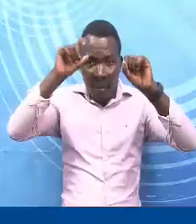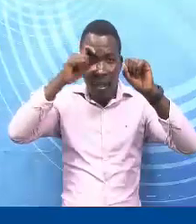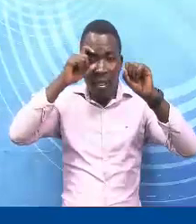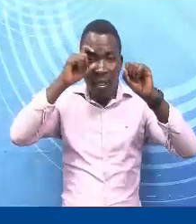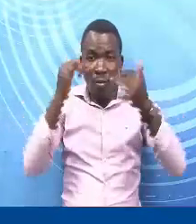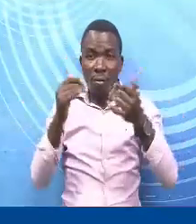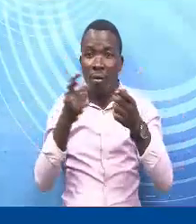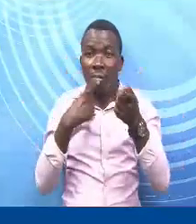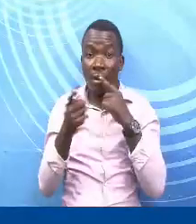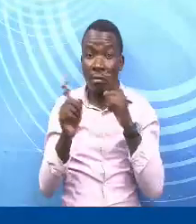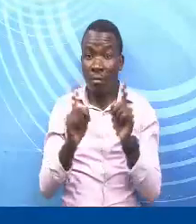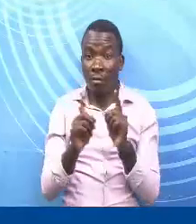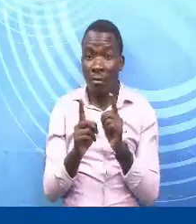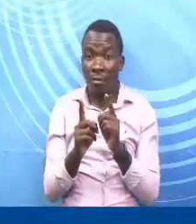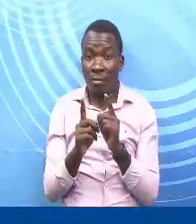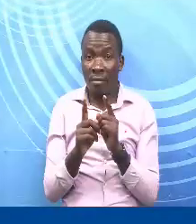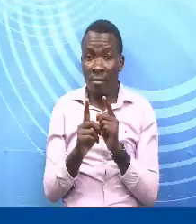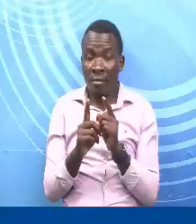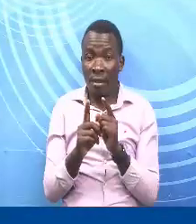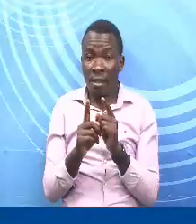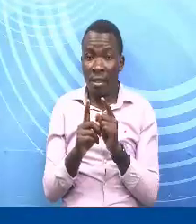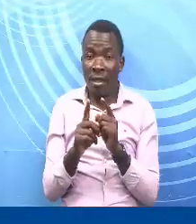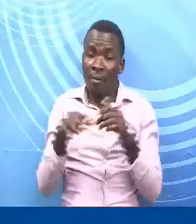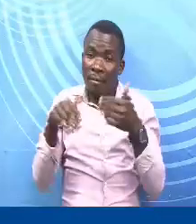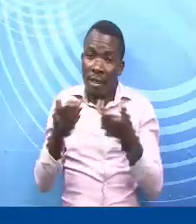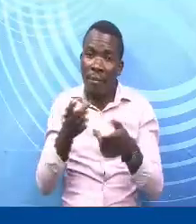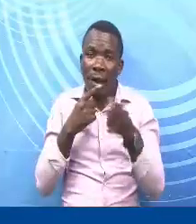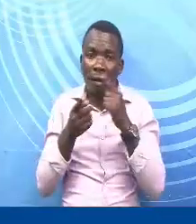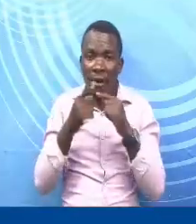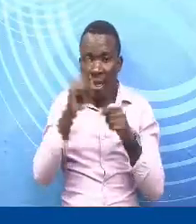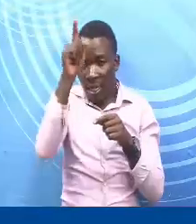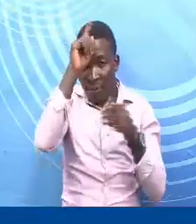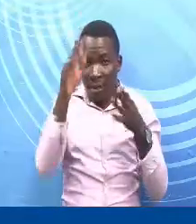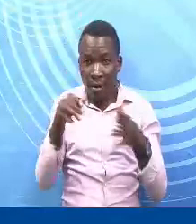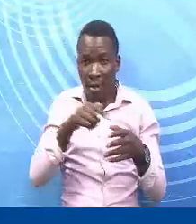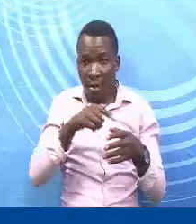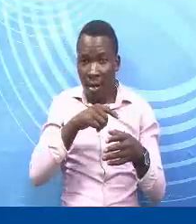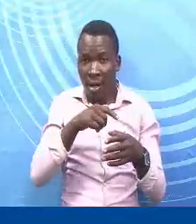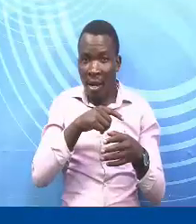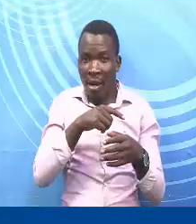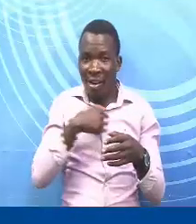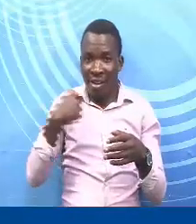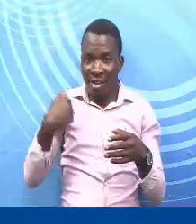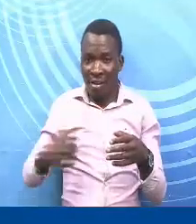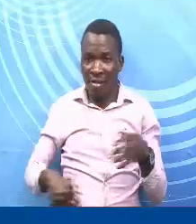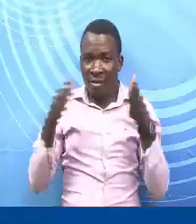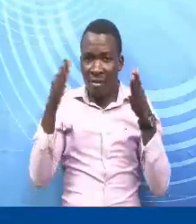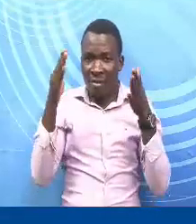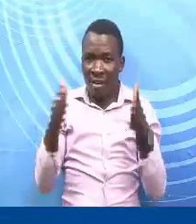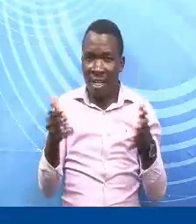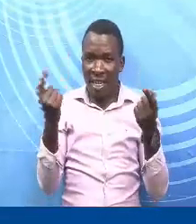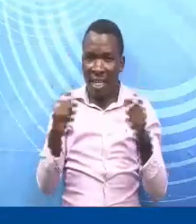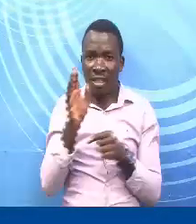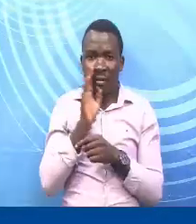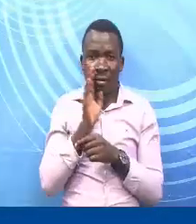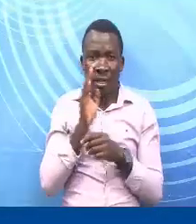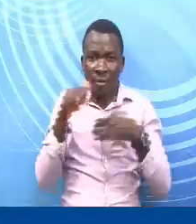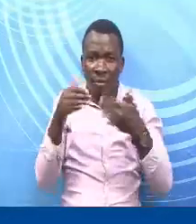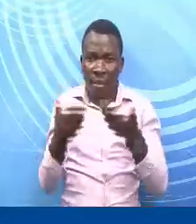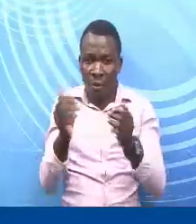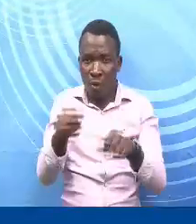ntimwanavugana ntimwanavugana abaturage umushinwa yaje kubarenganya ntabwo wabivuga